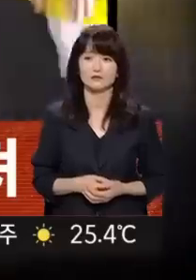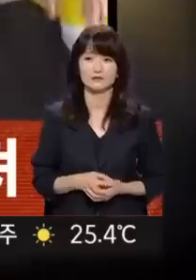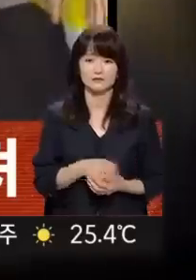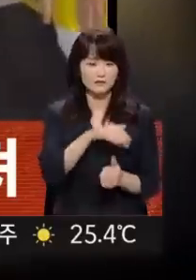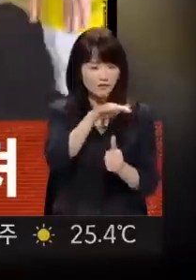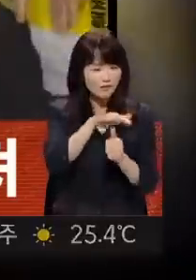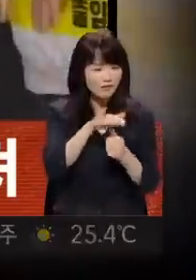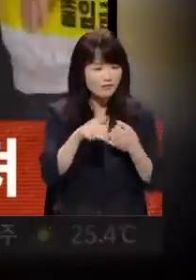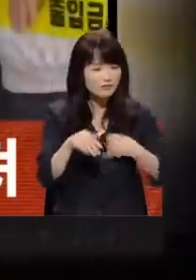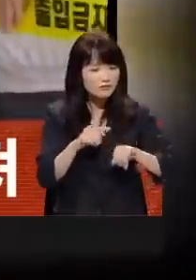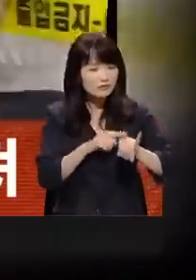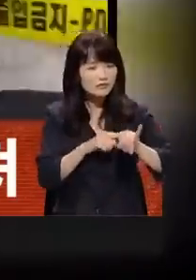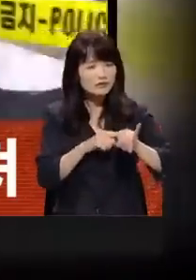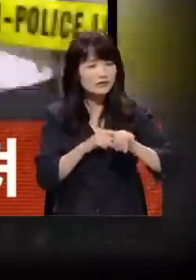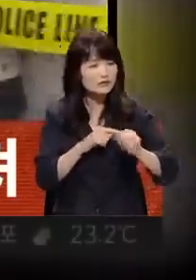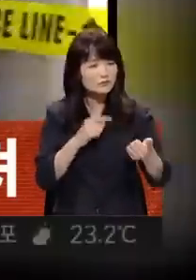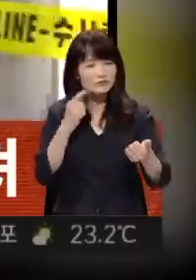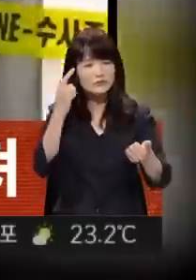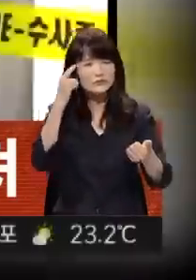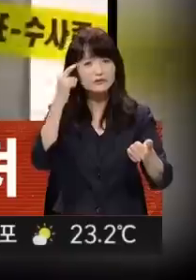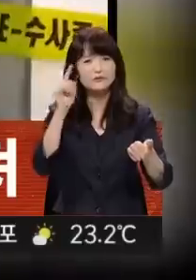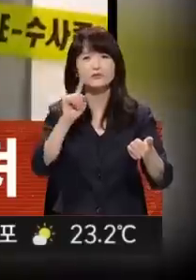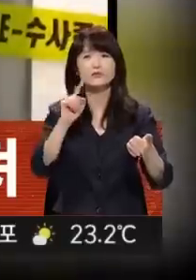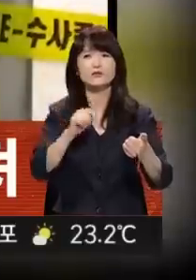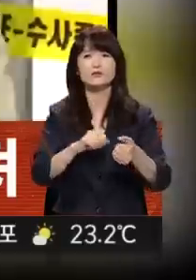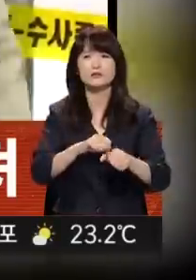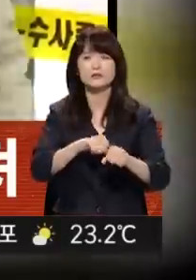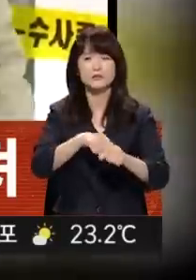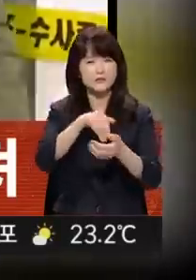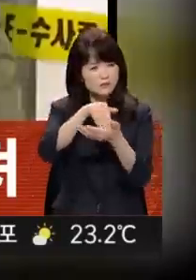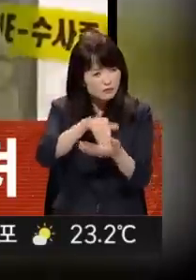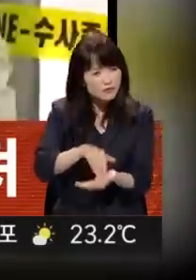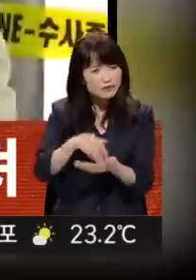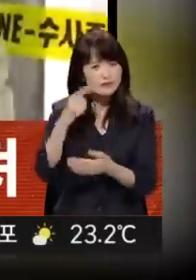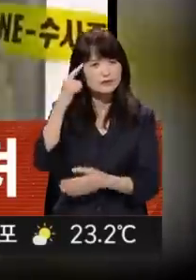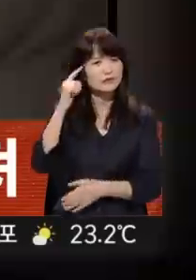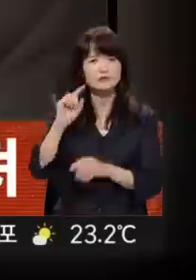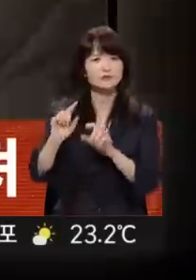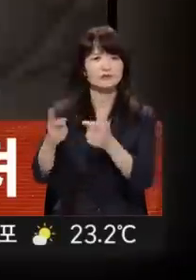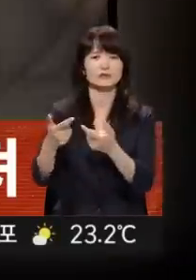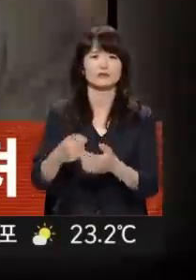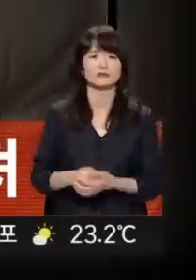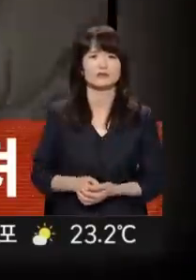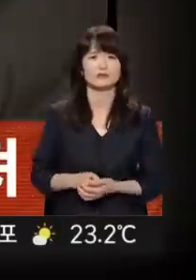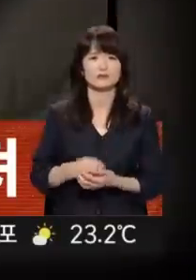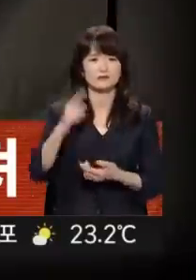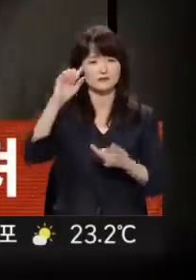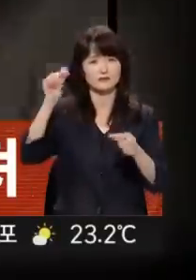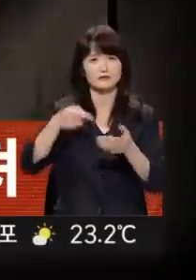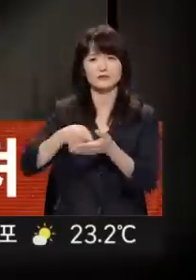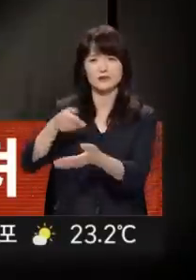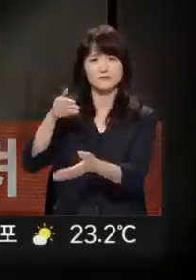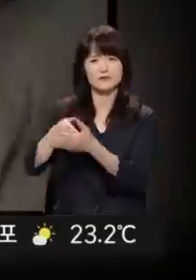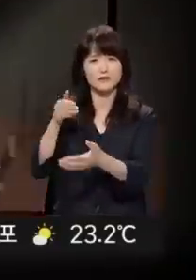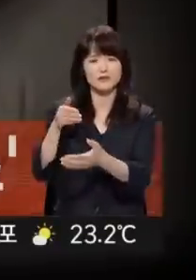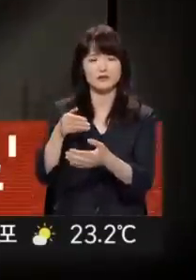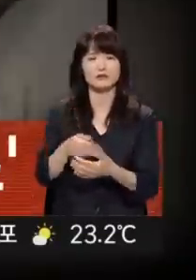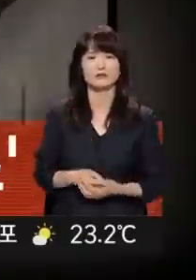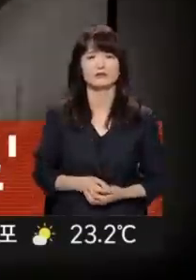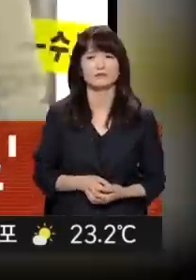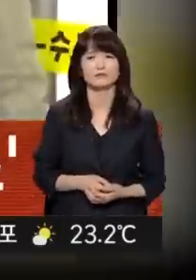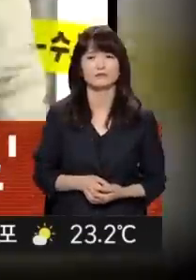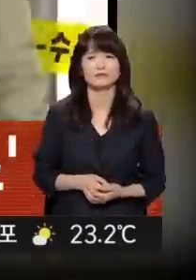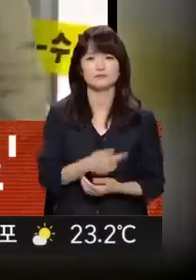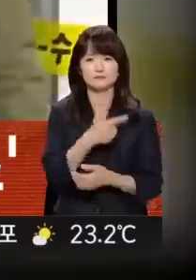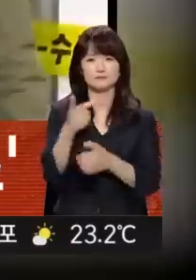나이에 숨진 그 피해자라 생각해 보면 이거 무겁다는 생각 안 든다 나는 항소를 기각했고요 그럼에도 불구하고 또 못